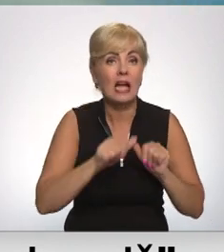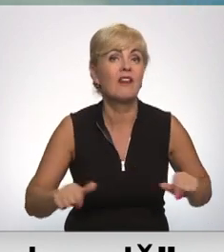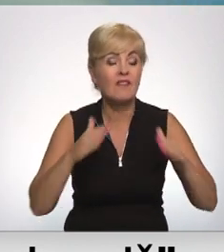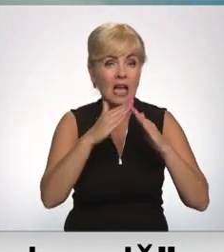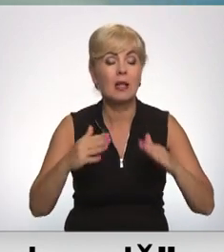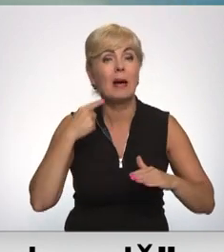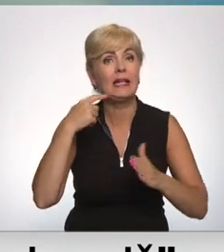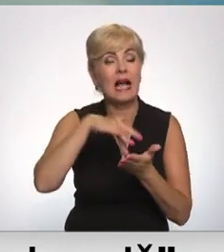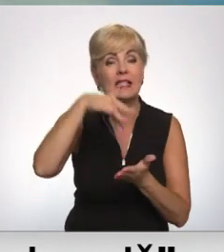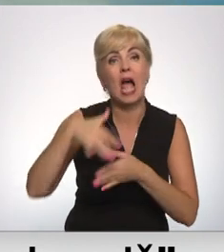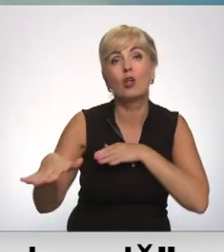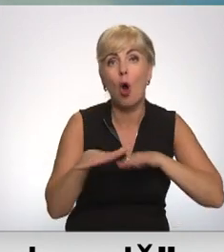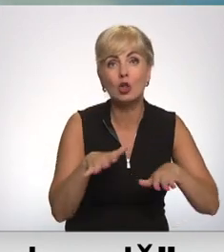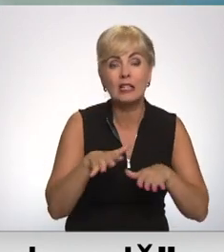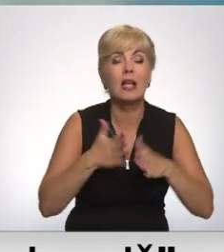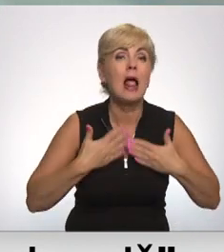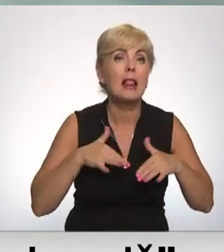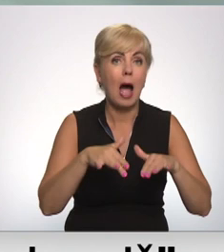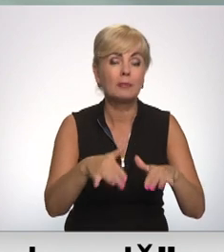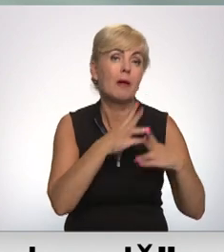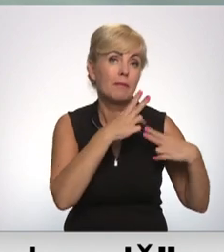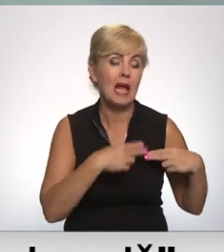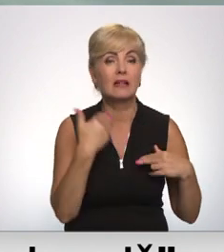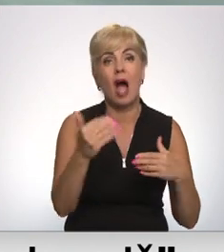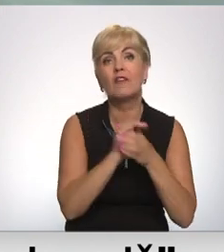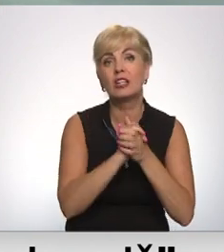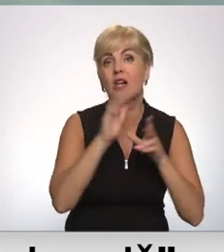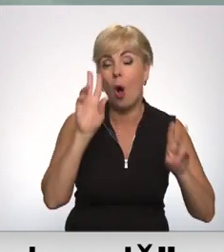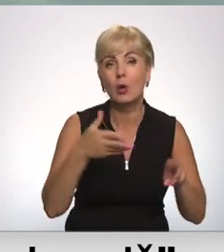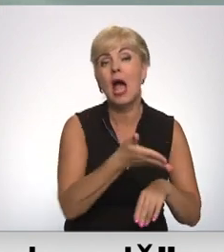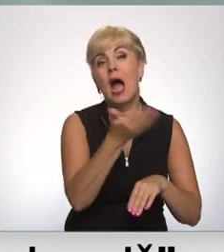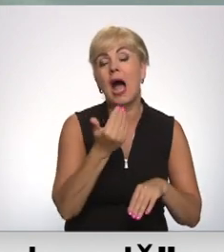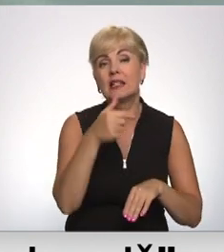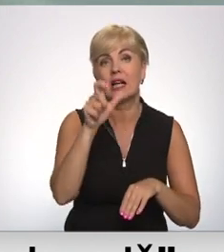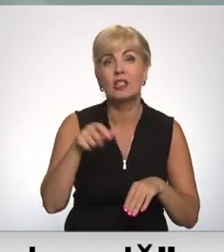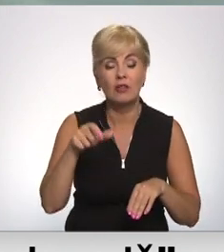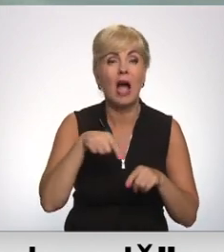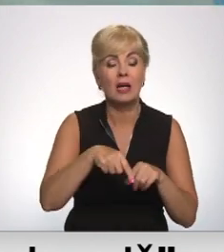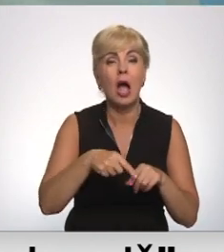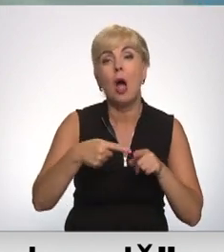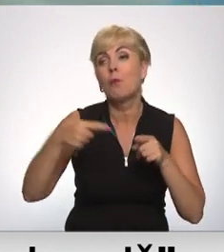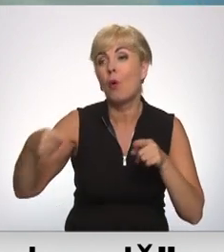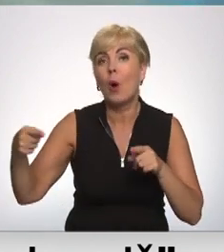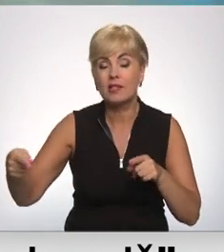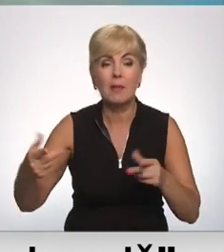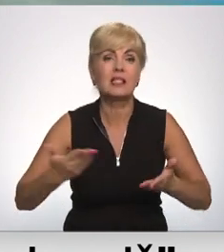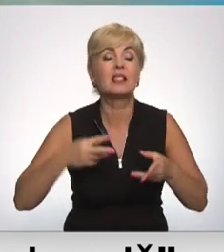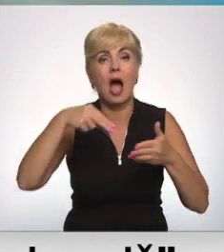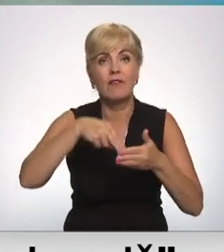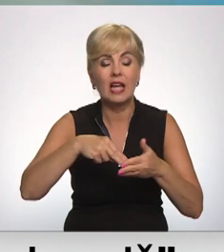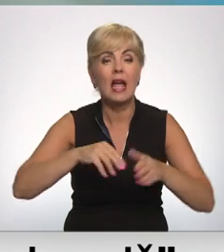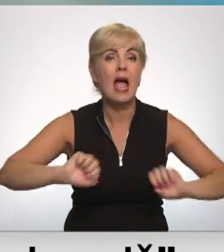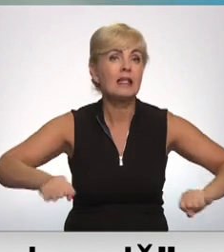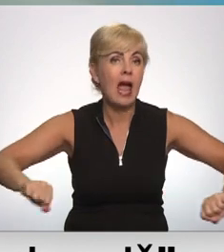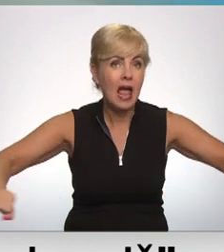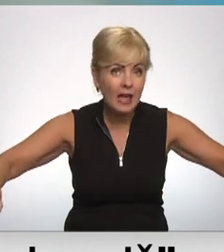Rīgas centrā organizēja labdarības biedrība Tavi draugi, aicinot cilvēkus šajā ceļa posmā nostāties dzīvajā ķēdē un simboliski